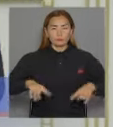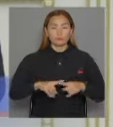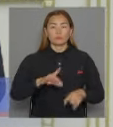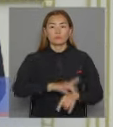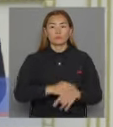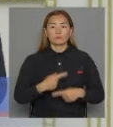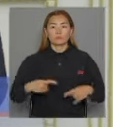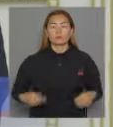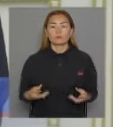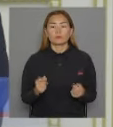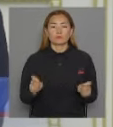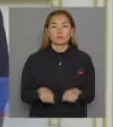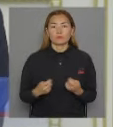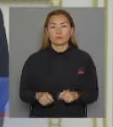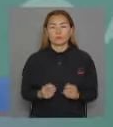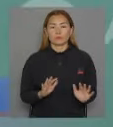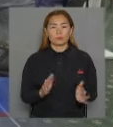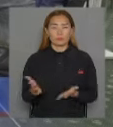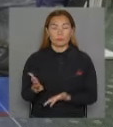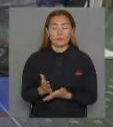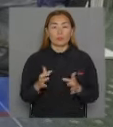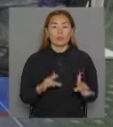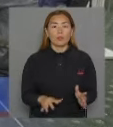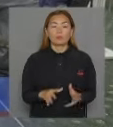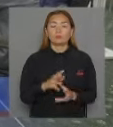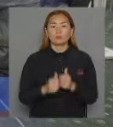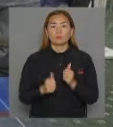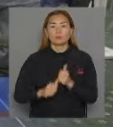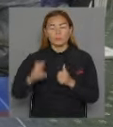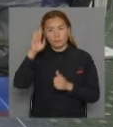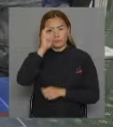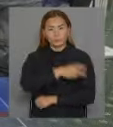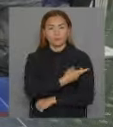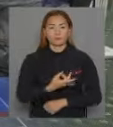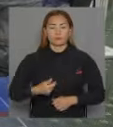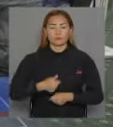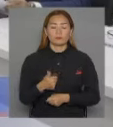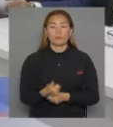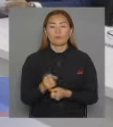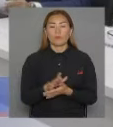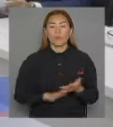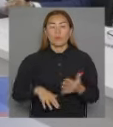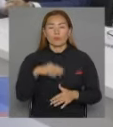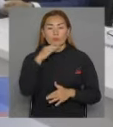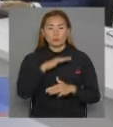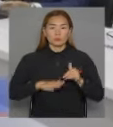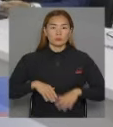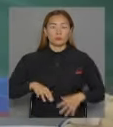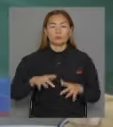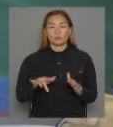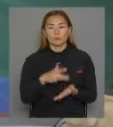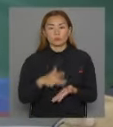анықтаған көптеген қаржы бұзушылық фактілері. Бұл әрине әр деңгейдегі медицина мекемелері басшыларының, әсіресе көп салаларға тән